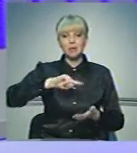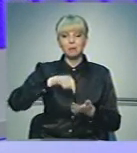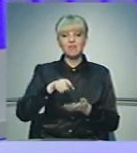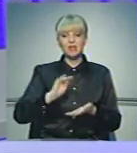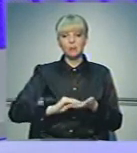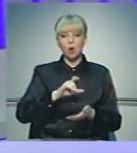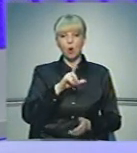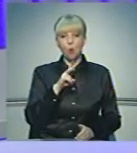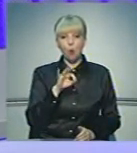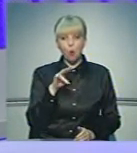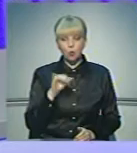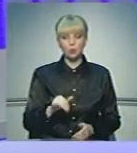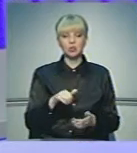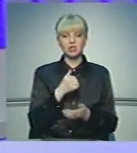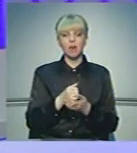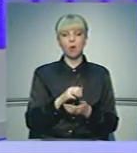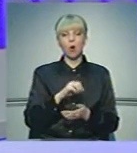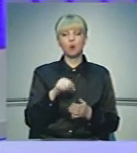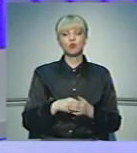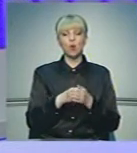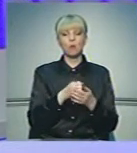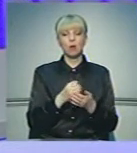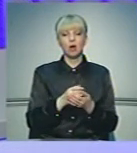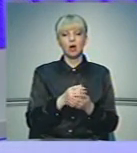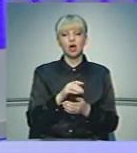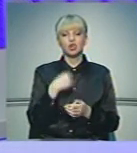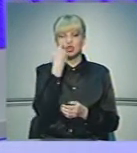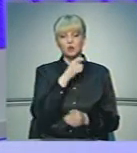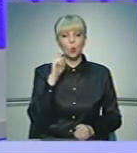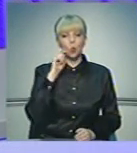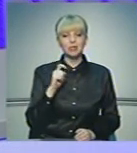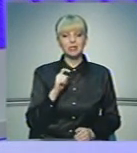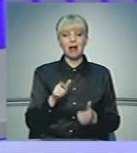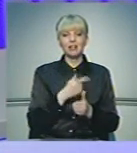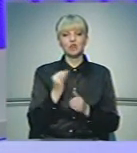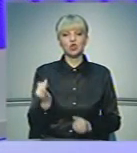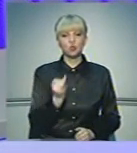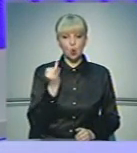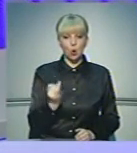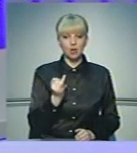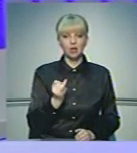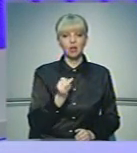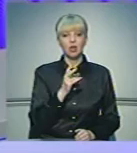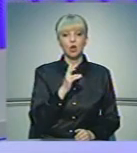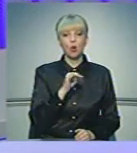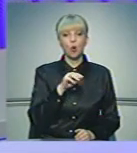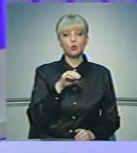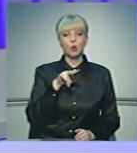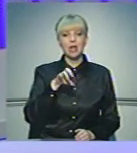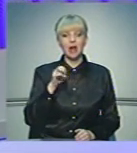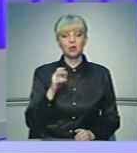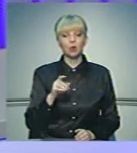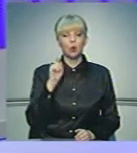писав «Хоку» і став основоположником жанру української альтернативної історії. Василь Кожелянко – буковинський